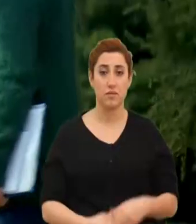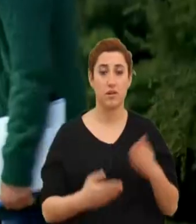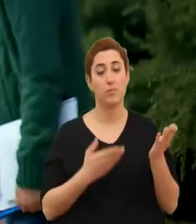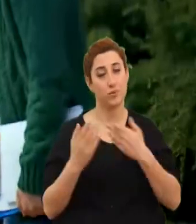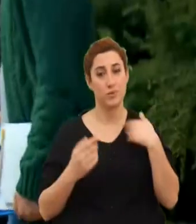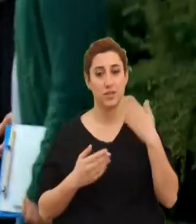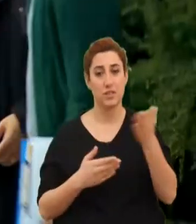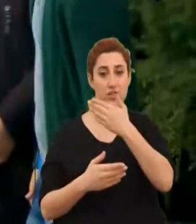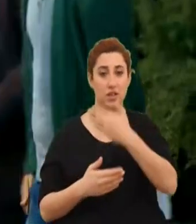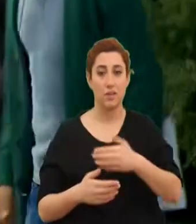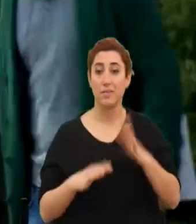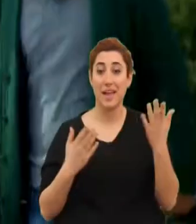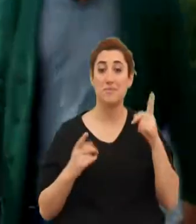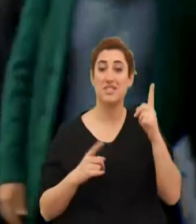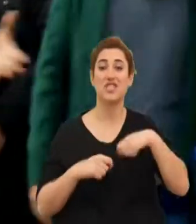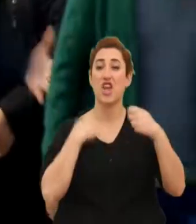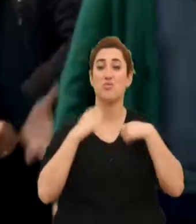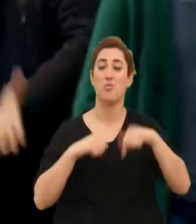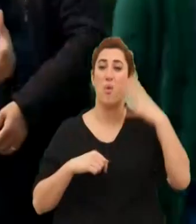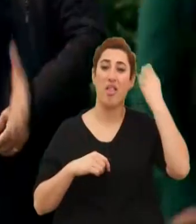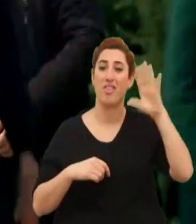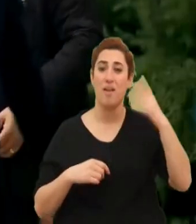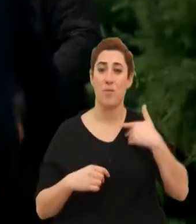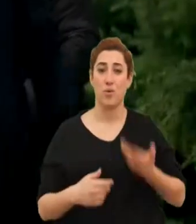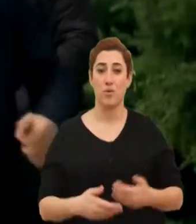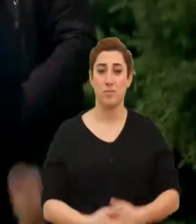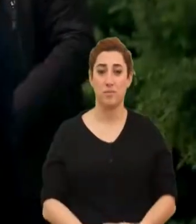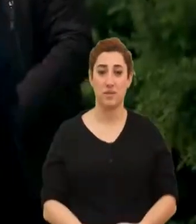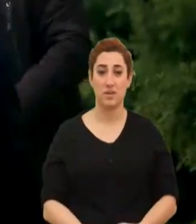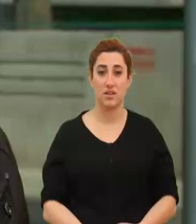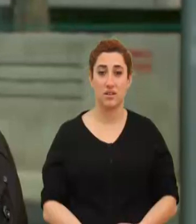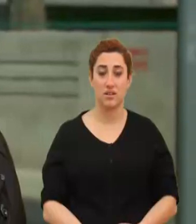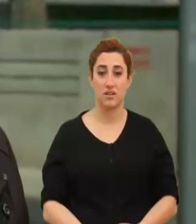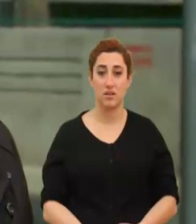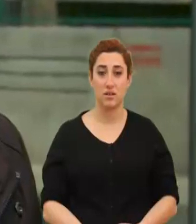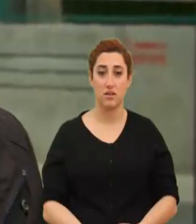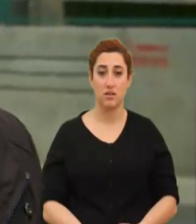Cem Bey, geçelim biz. Ya nasıl bir saçmalık bu, anlamıyorum ki ya.